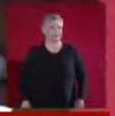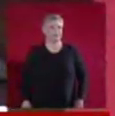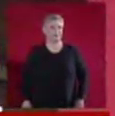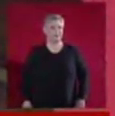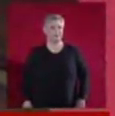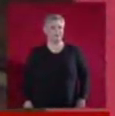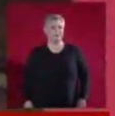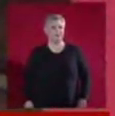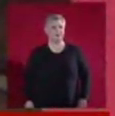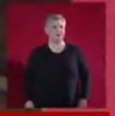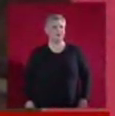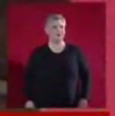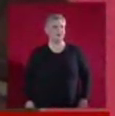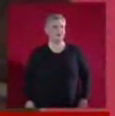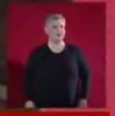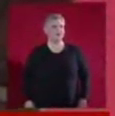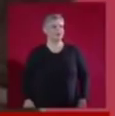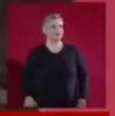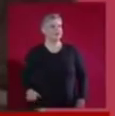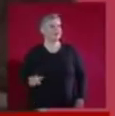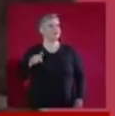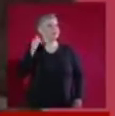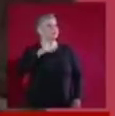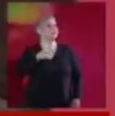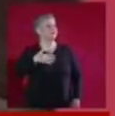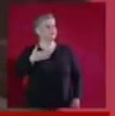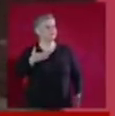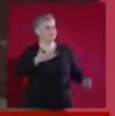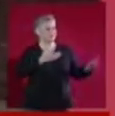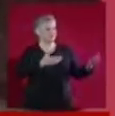ανθρωποφάγο για το ποιον θα αγαπήσουμε στη ζωή